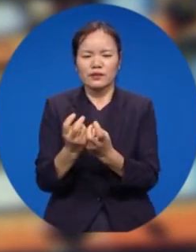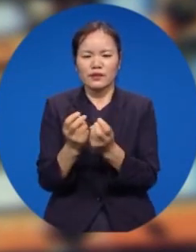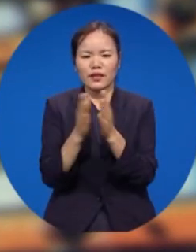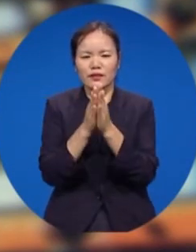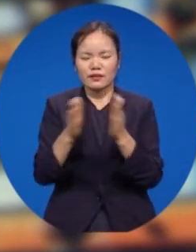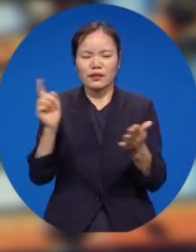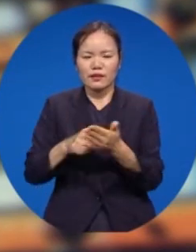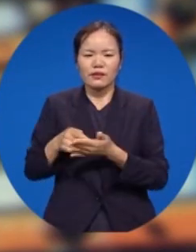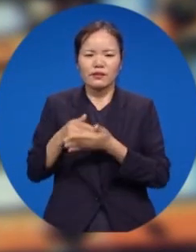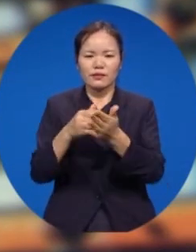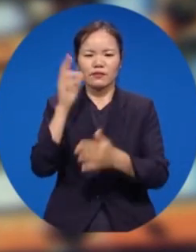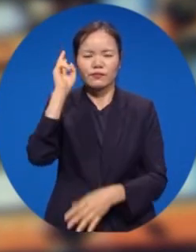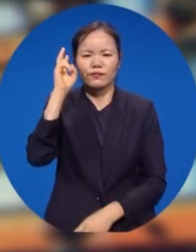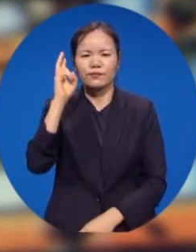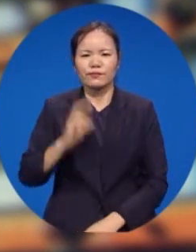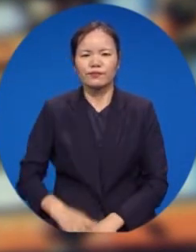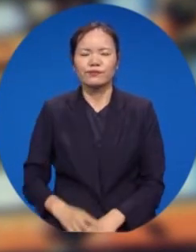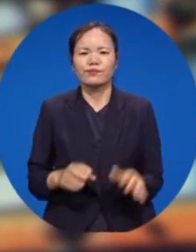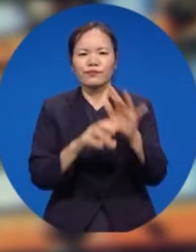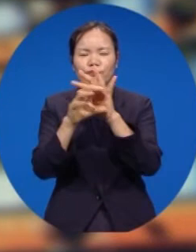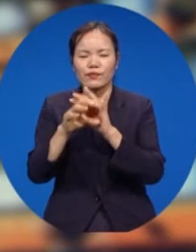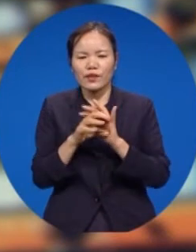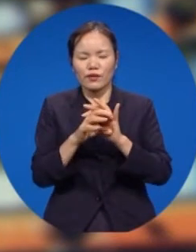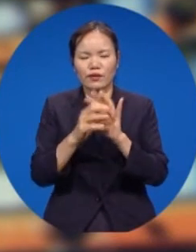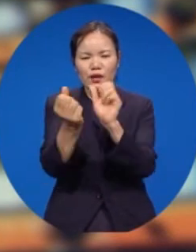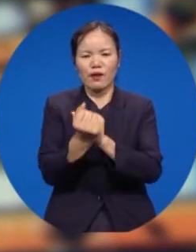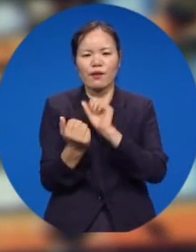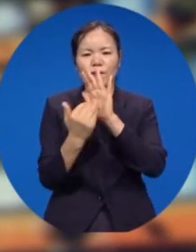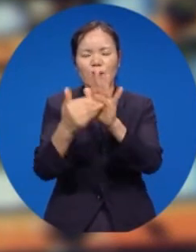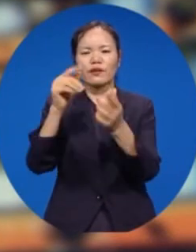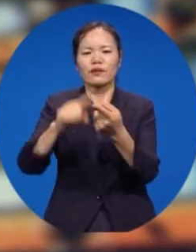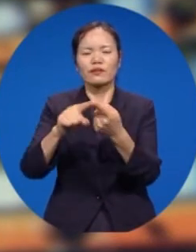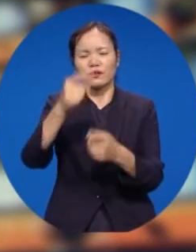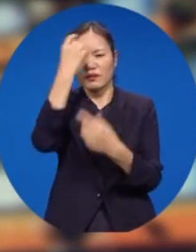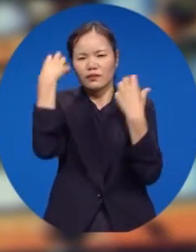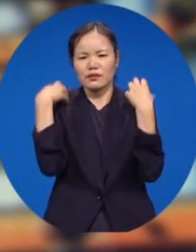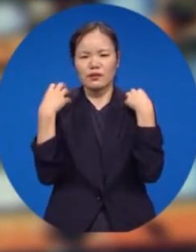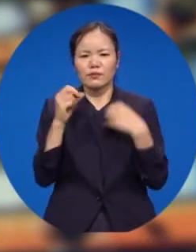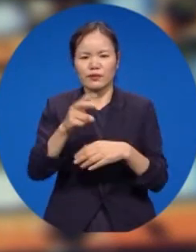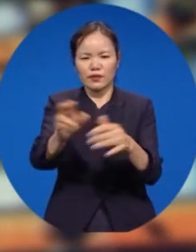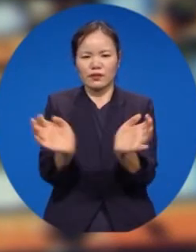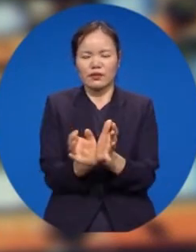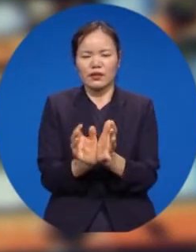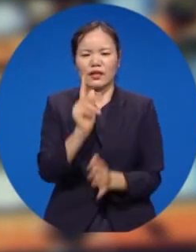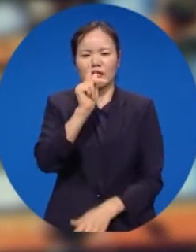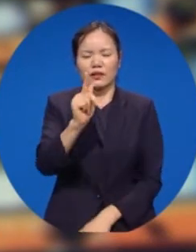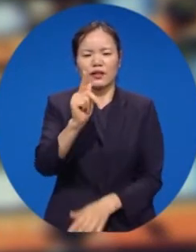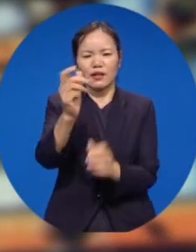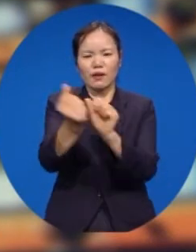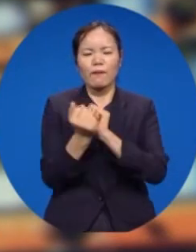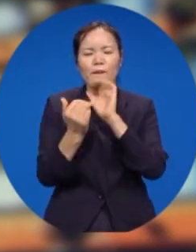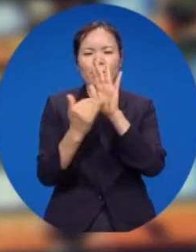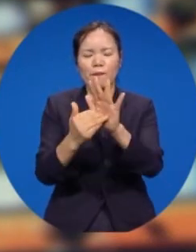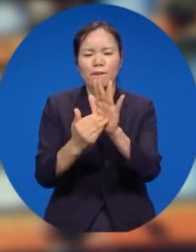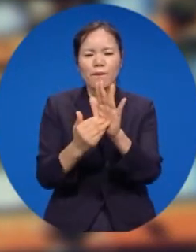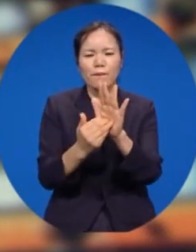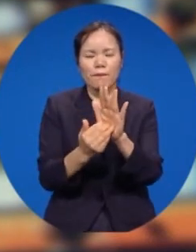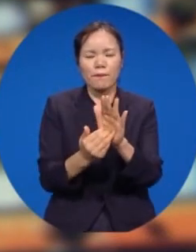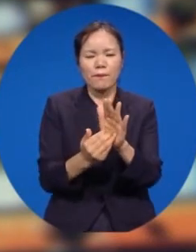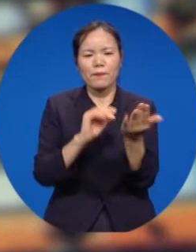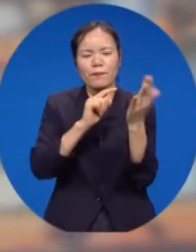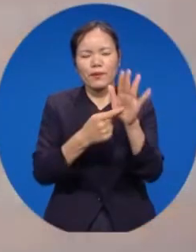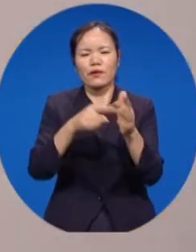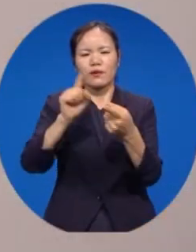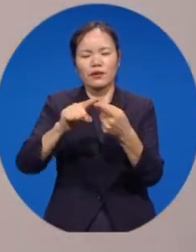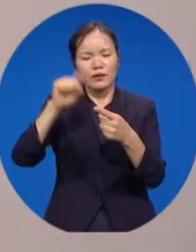것으로 보입니다. 특히 코로나19 방역에 대해 정부와 여당이 K-방역이라고 내세우는 것에 반발해